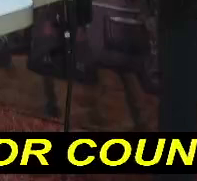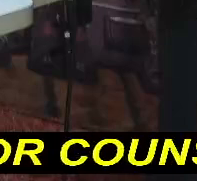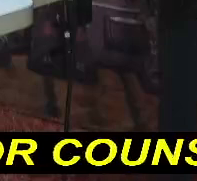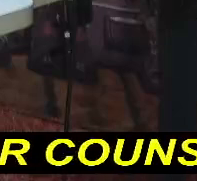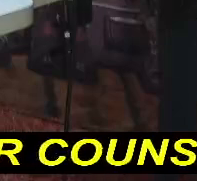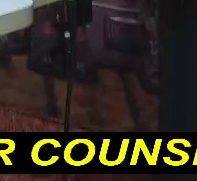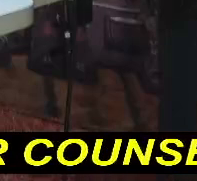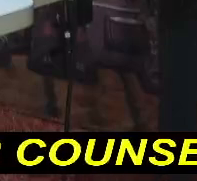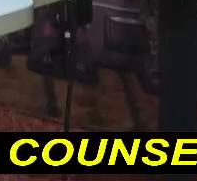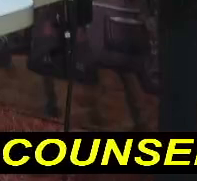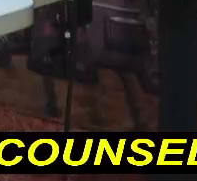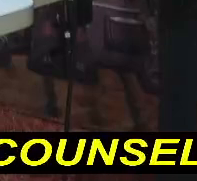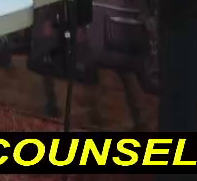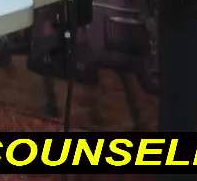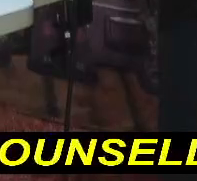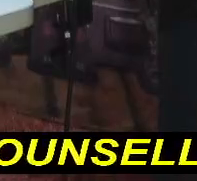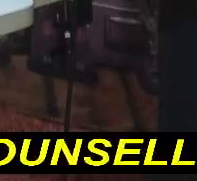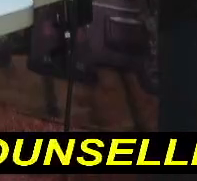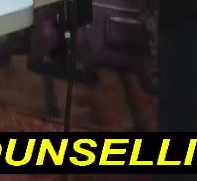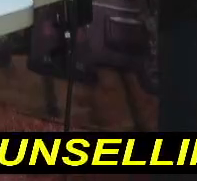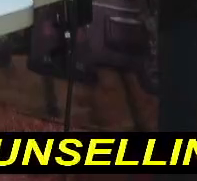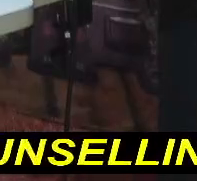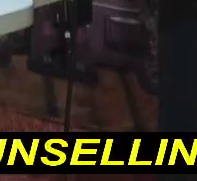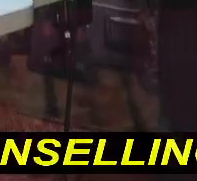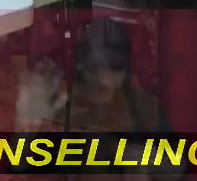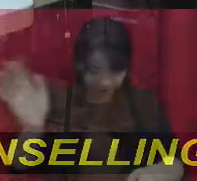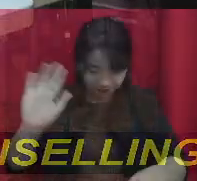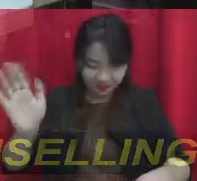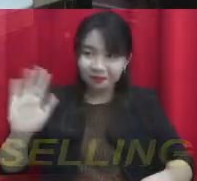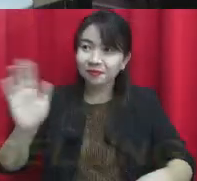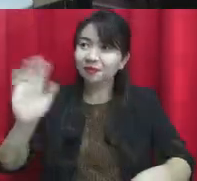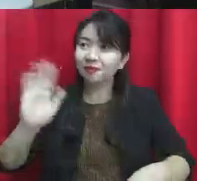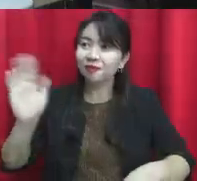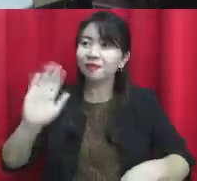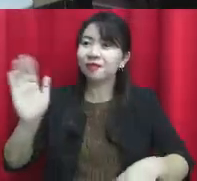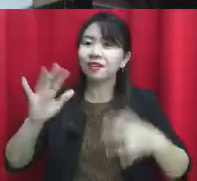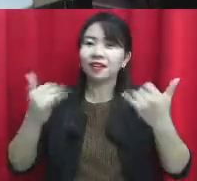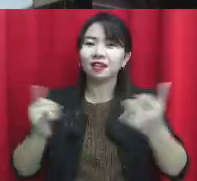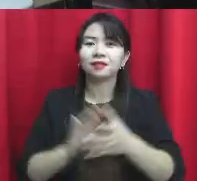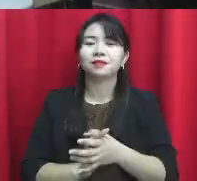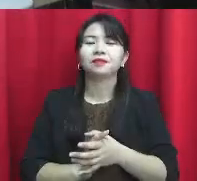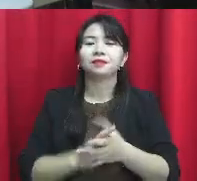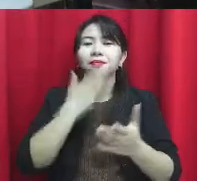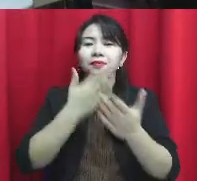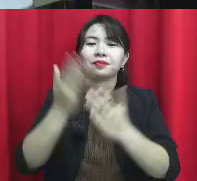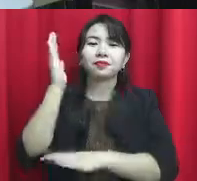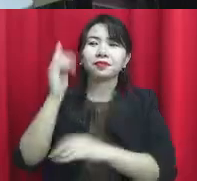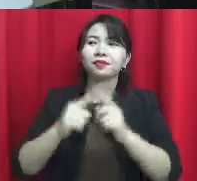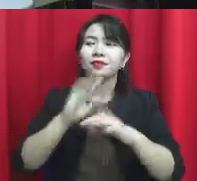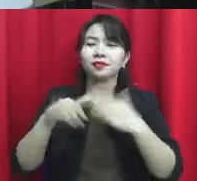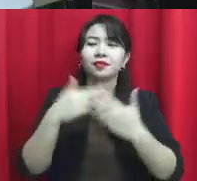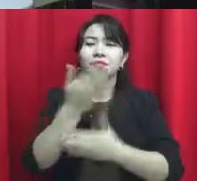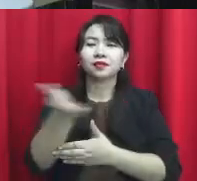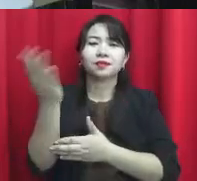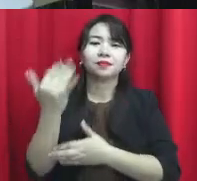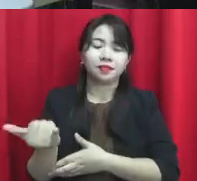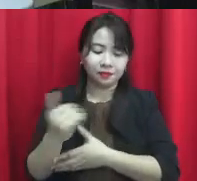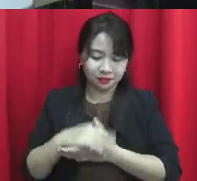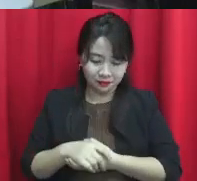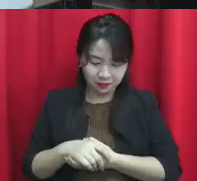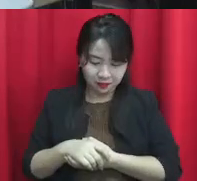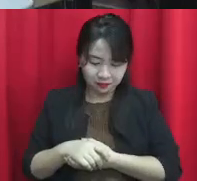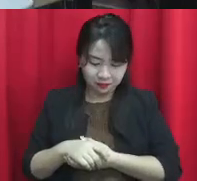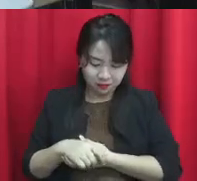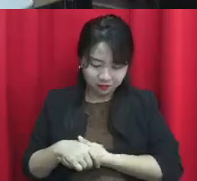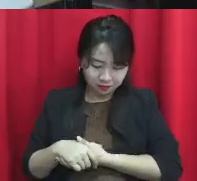sa inyong lahat so so far wala pang nag-follow up dito e Isa pa lang e si Lea pa lang eh a e nakita ko na si Ma'am Jennifer dve quiñones o sino pa